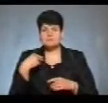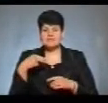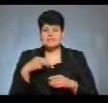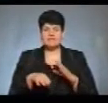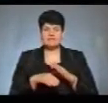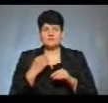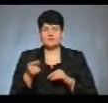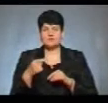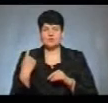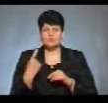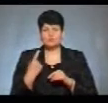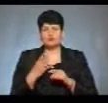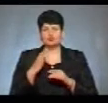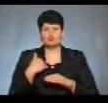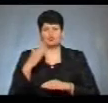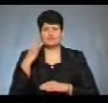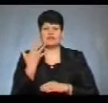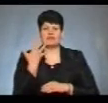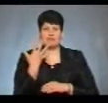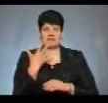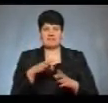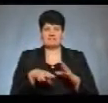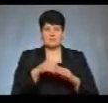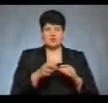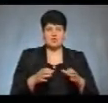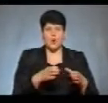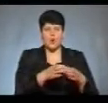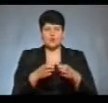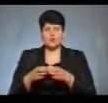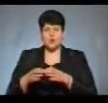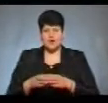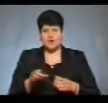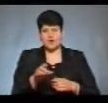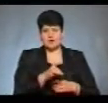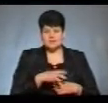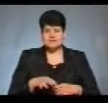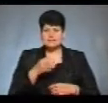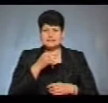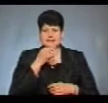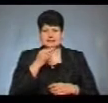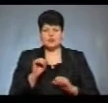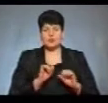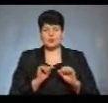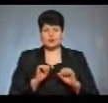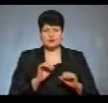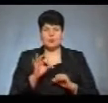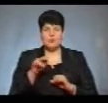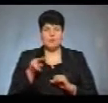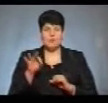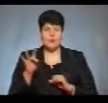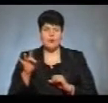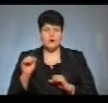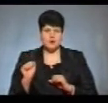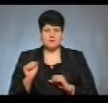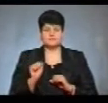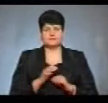виборів на Тернопільщині голосуватимуть у 5 виборчих округах, розповіла координатор спостереження громадянської мережі «Опора» за виборами в Тернопільській області